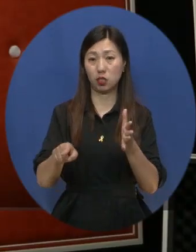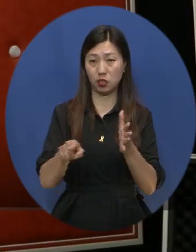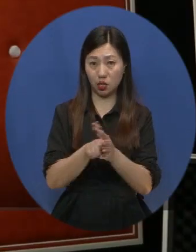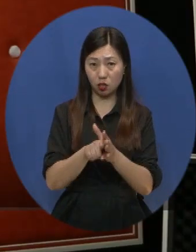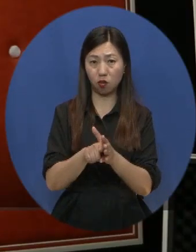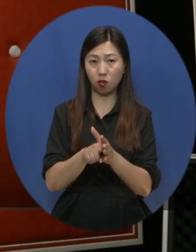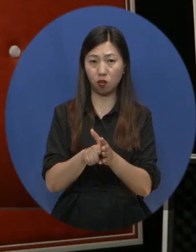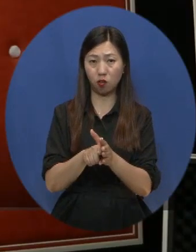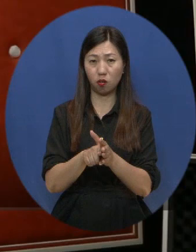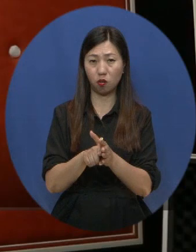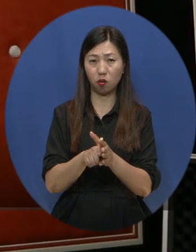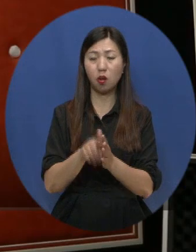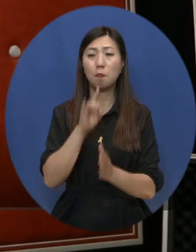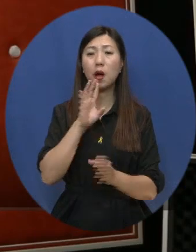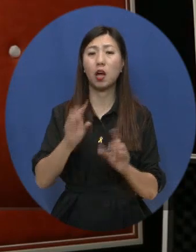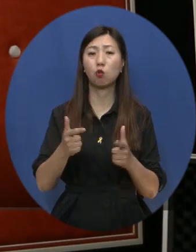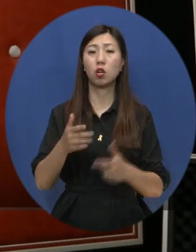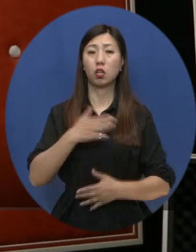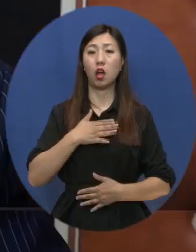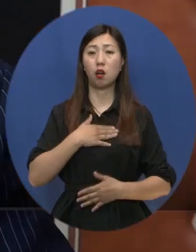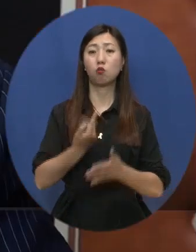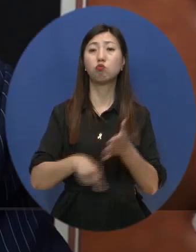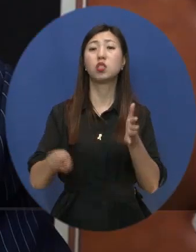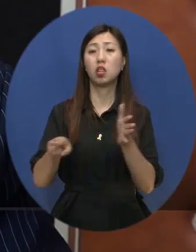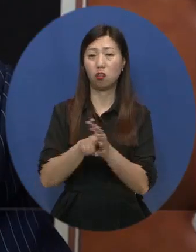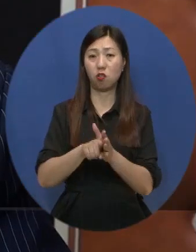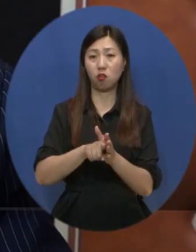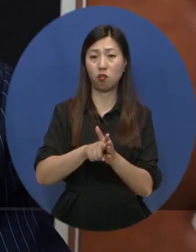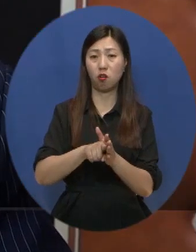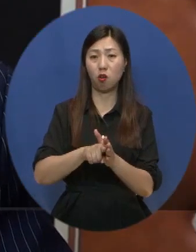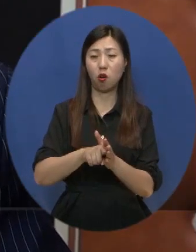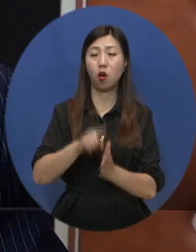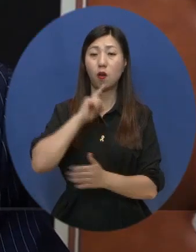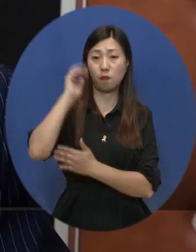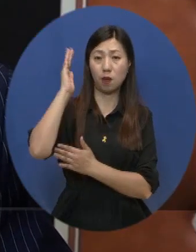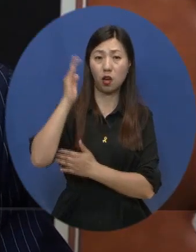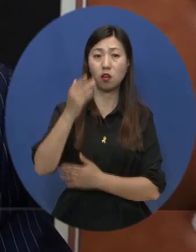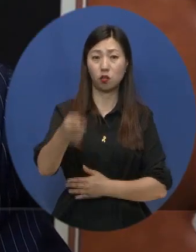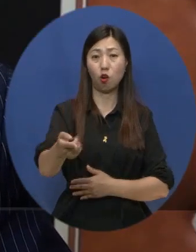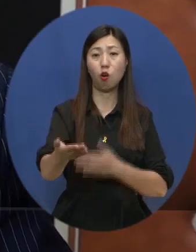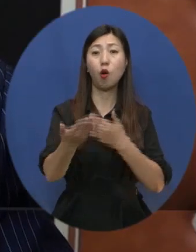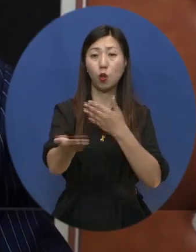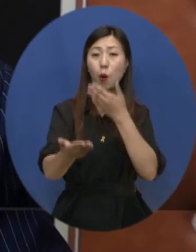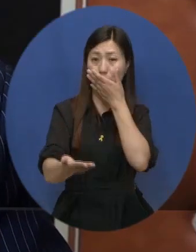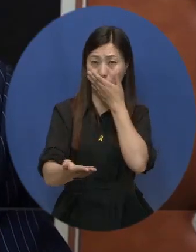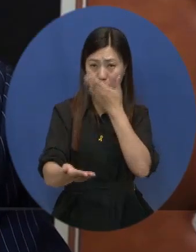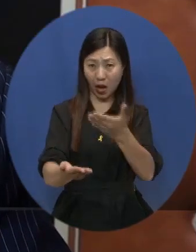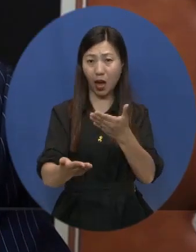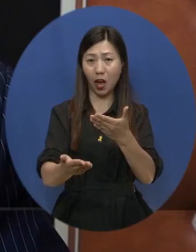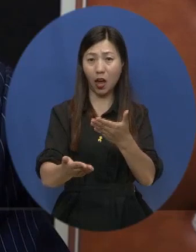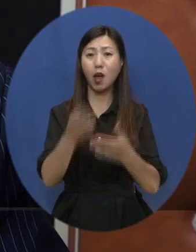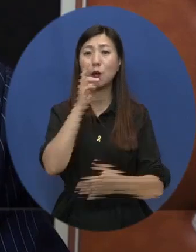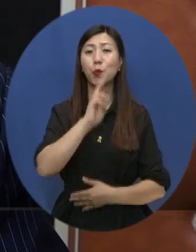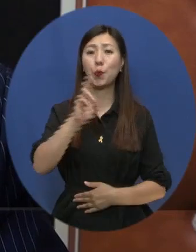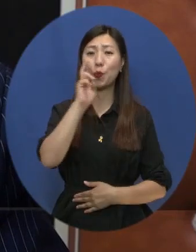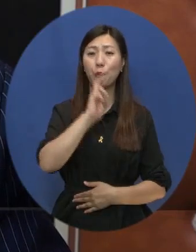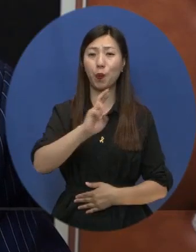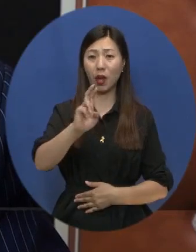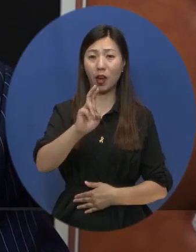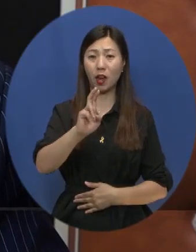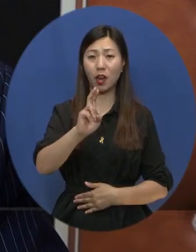많이 아니고 이제 저를 위해서이기도 하죠. 넌 할 수 있어라는 노래를 제가